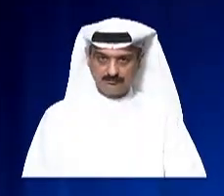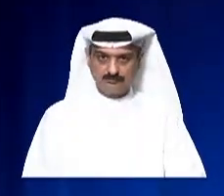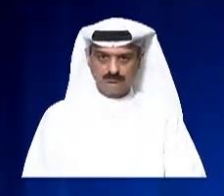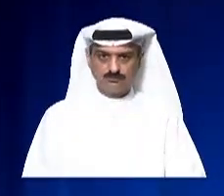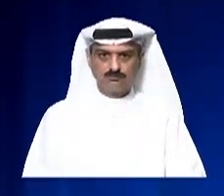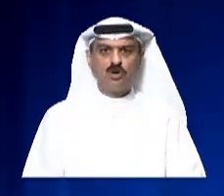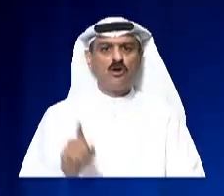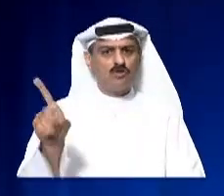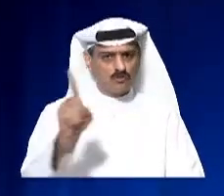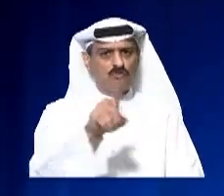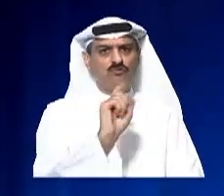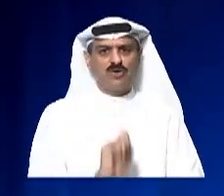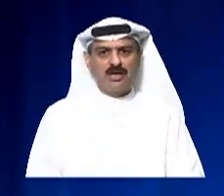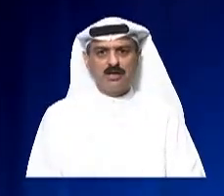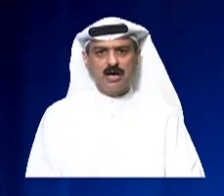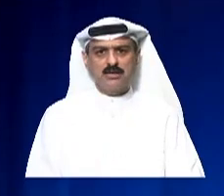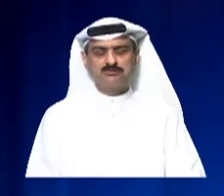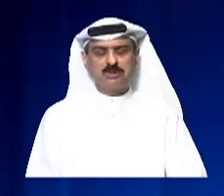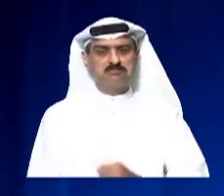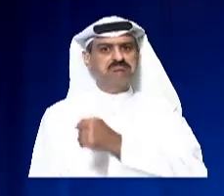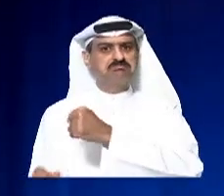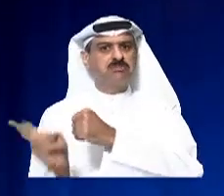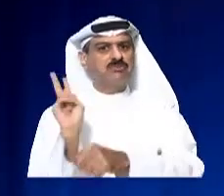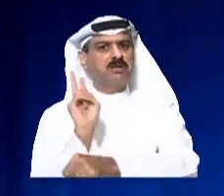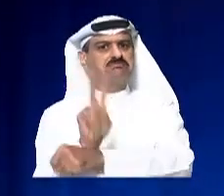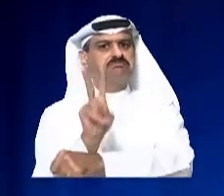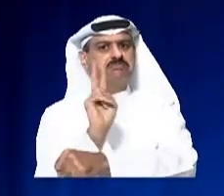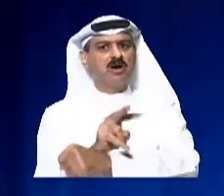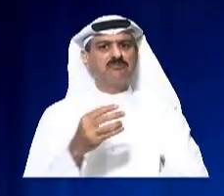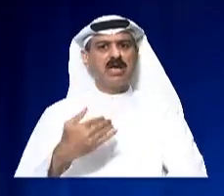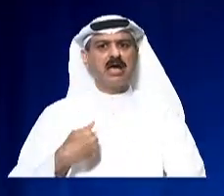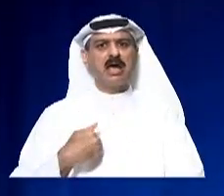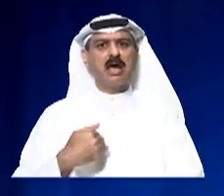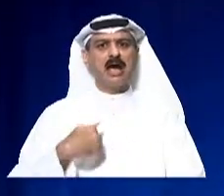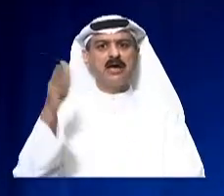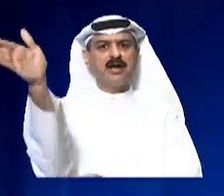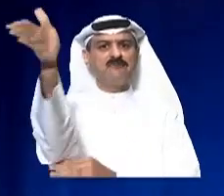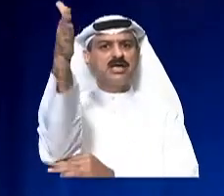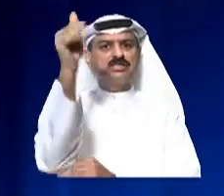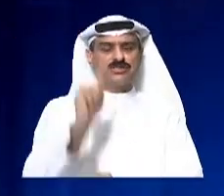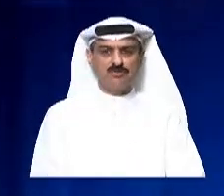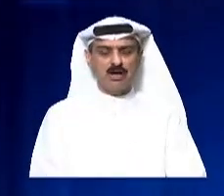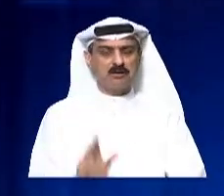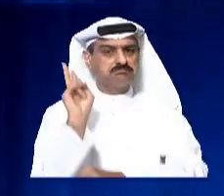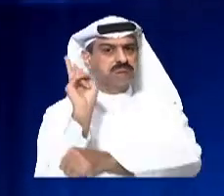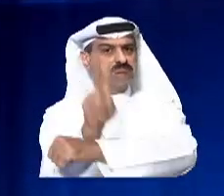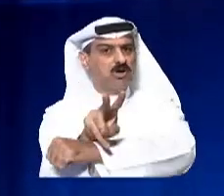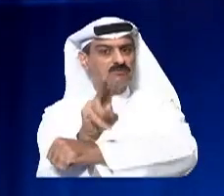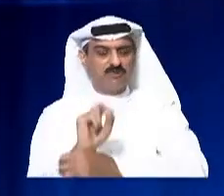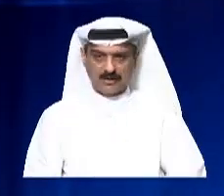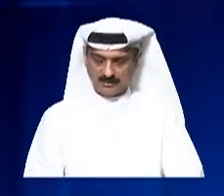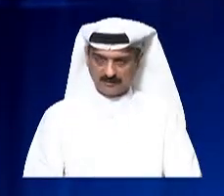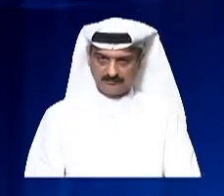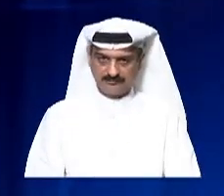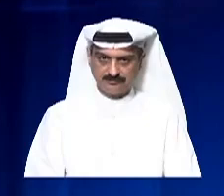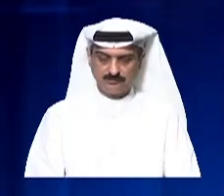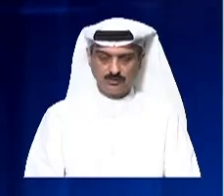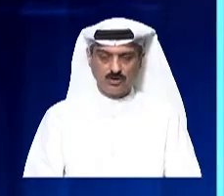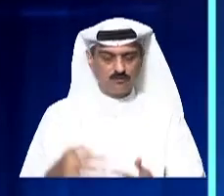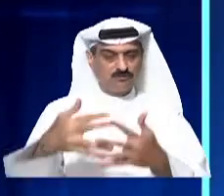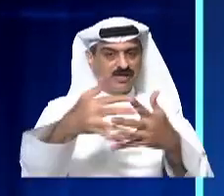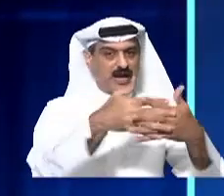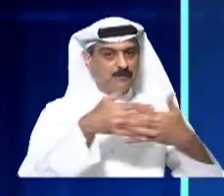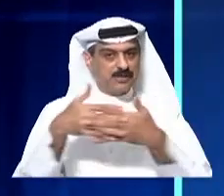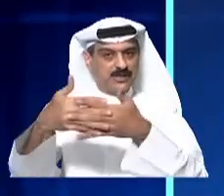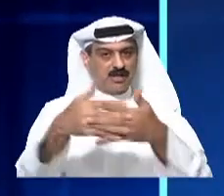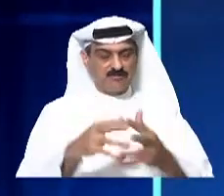جهات مشبوهة بالادعاء بأنهم يمثلون القسم القنصلي في سفارة دولة الكويت في واشنطن،